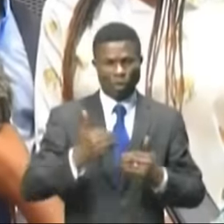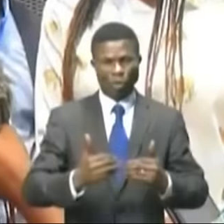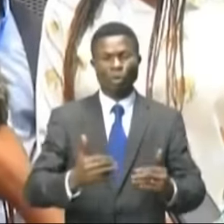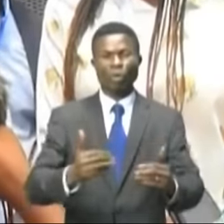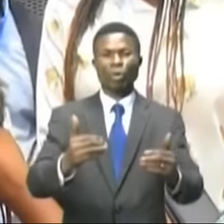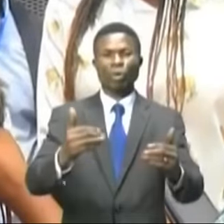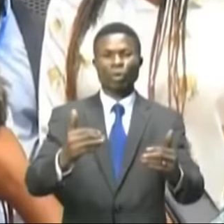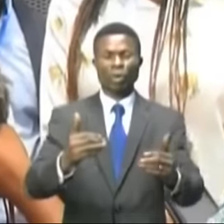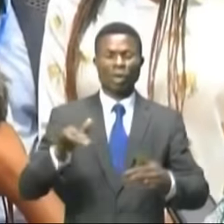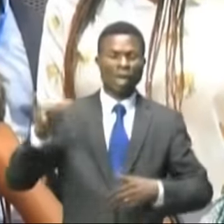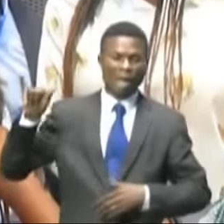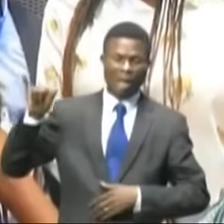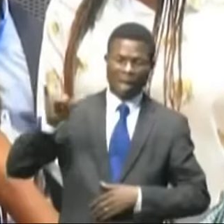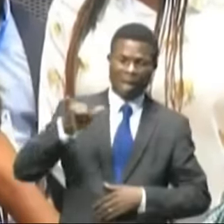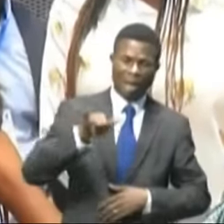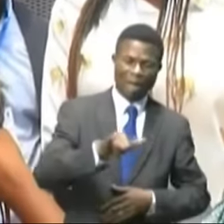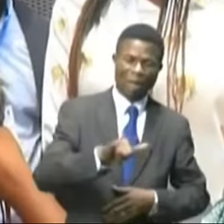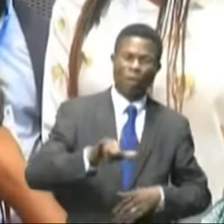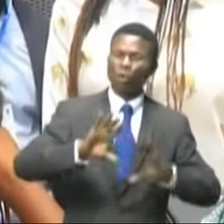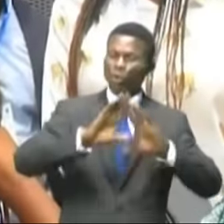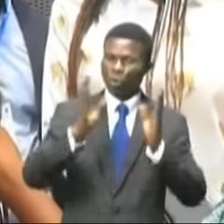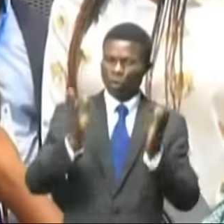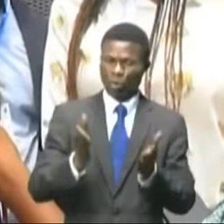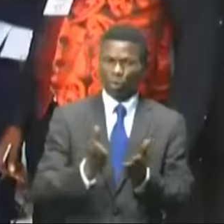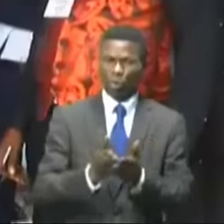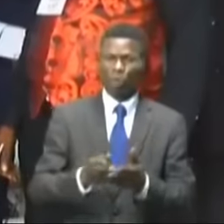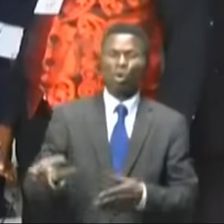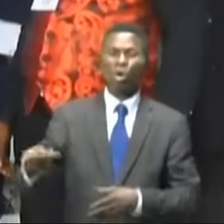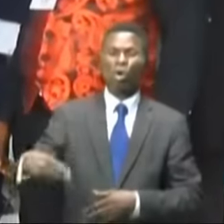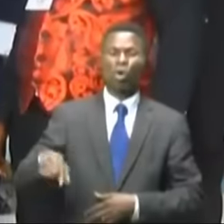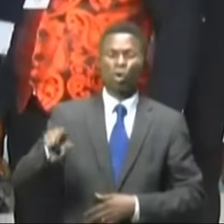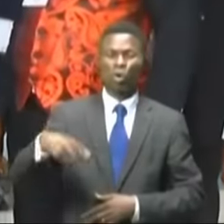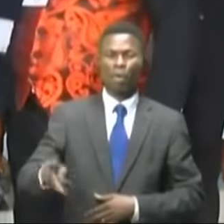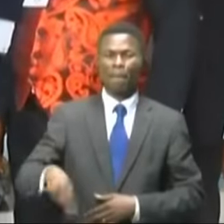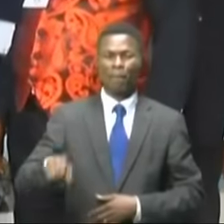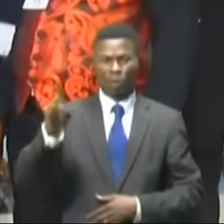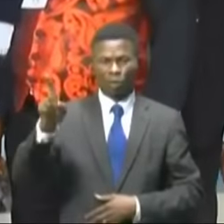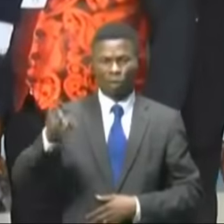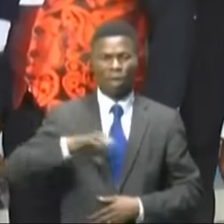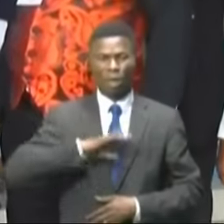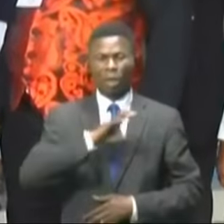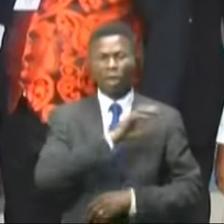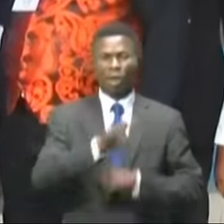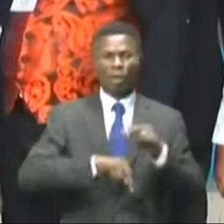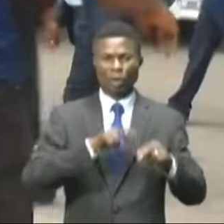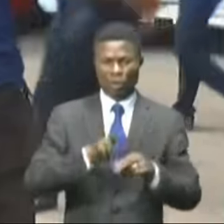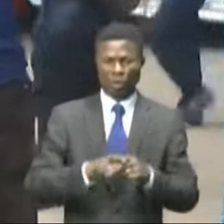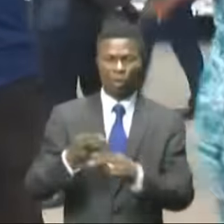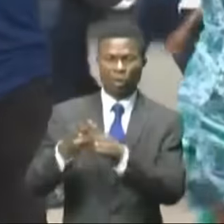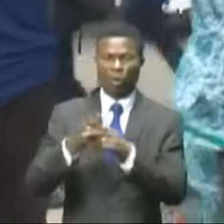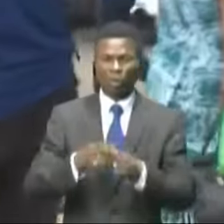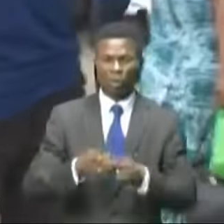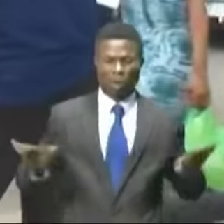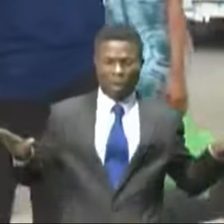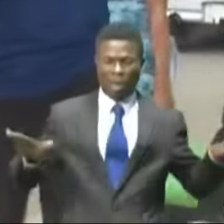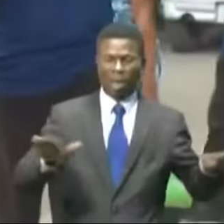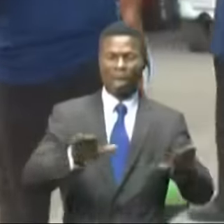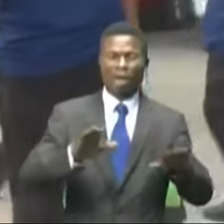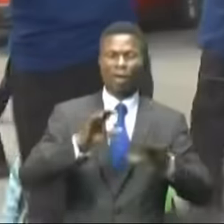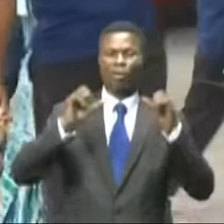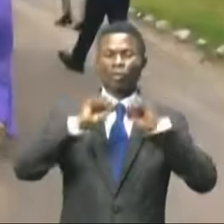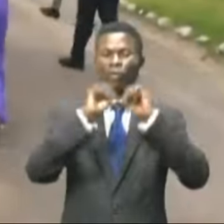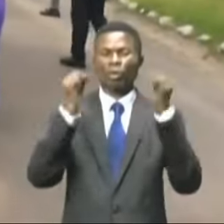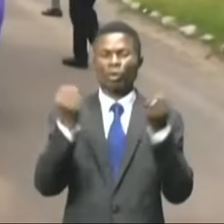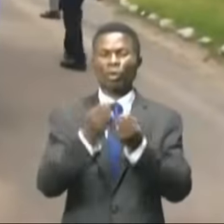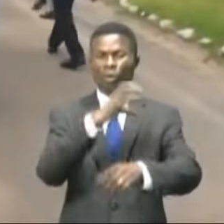des aéroports et aérodromes de l'intérêt du pays. Le Comité national, la sûreté, l'aviation civile, la RDC,